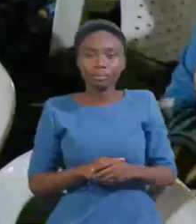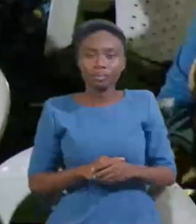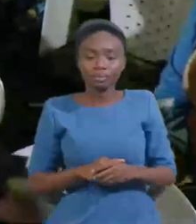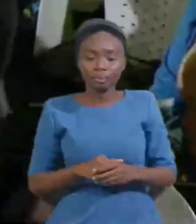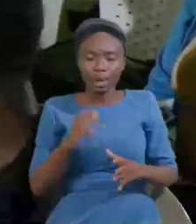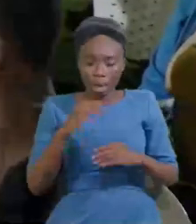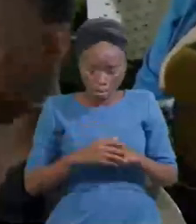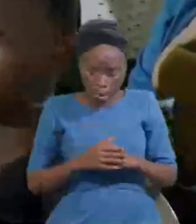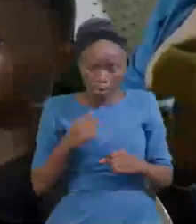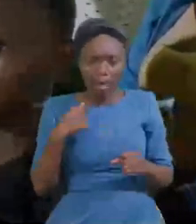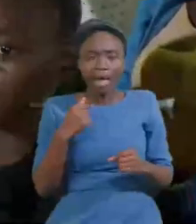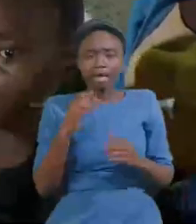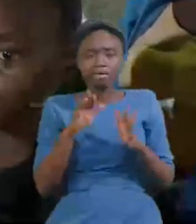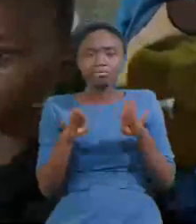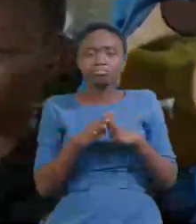Prêt?